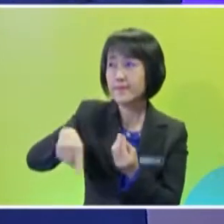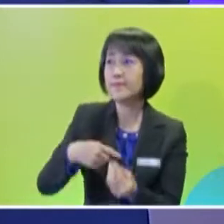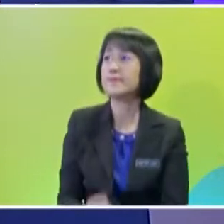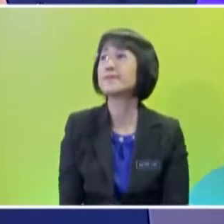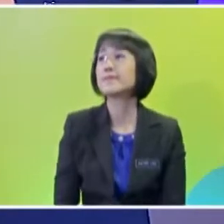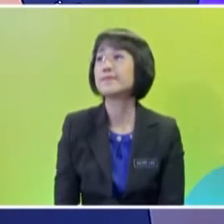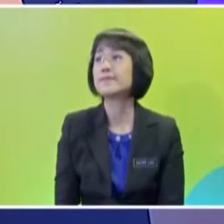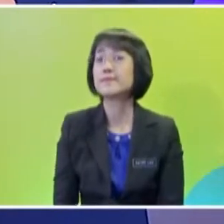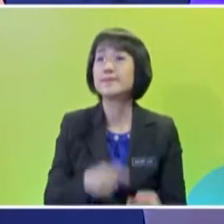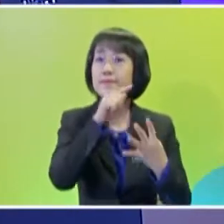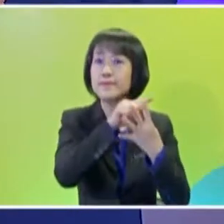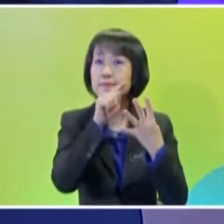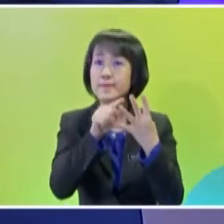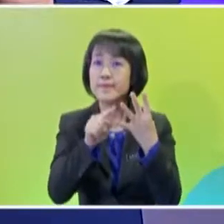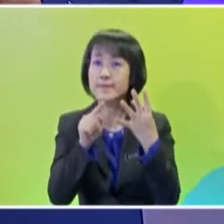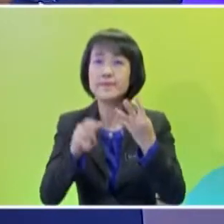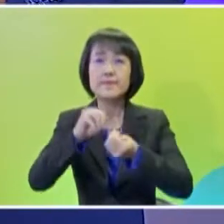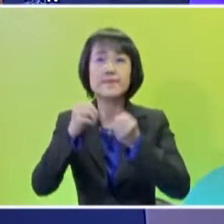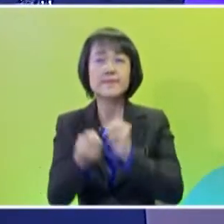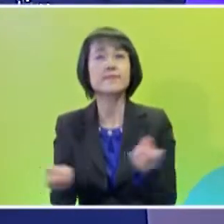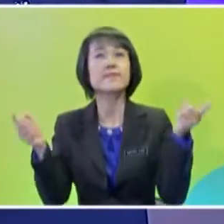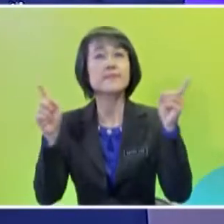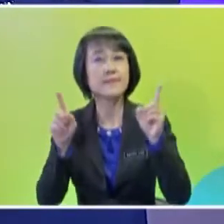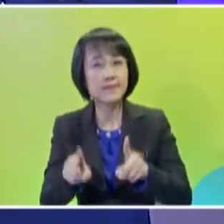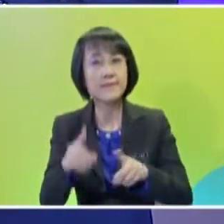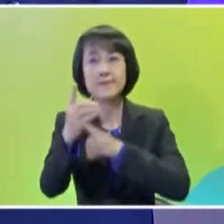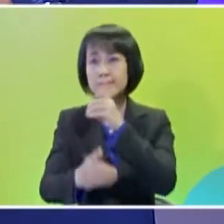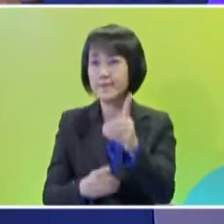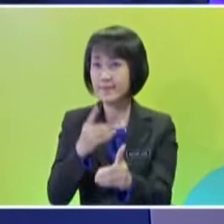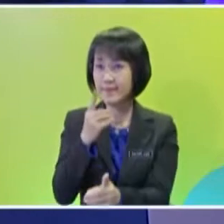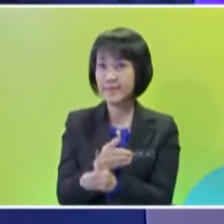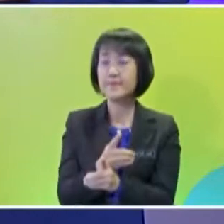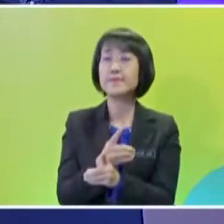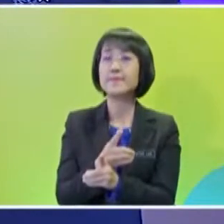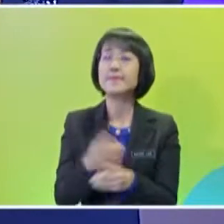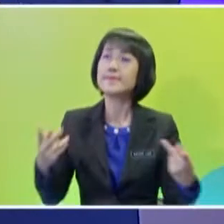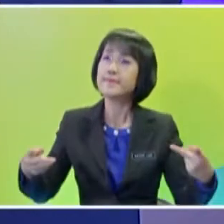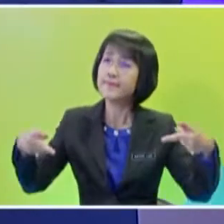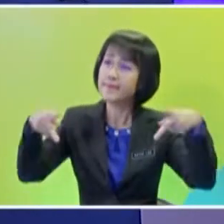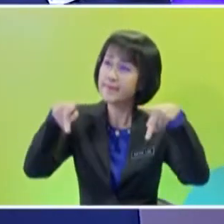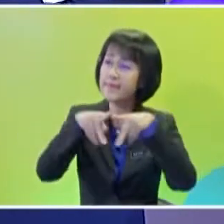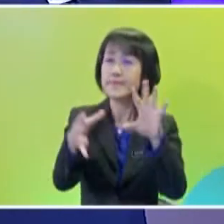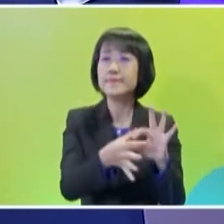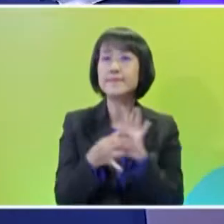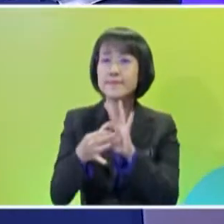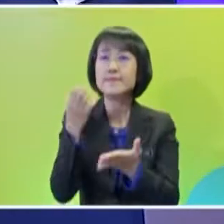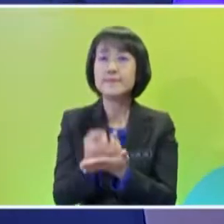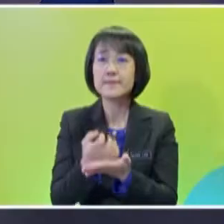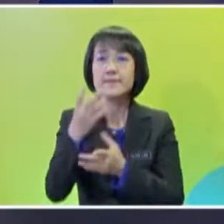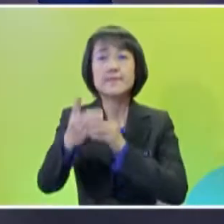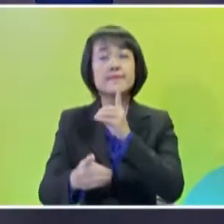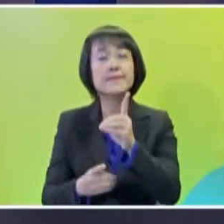ke-4 krisis yang berlaku di seluruh dunia yang memerlukan lah kerjasama ekonomi